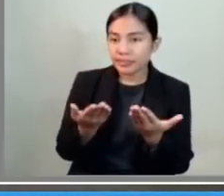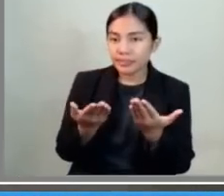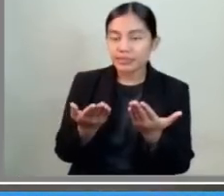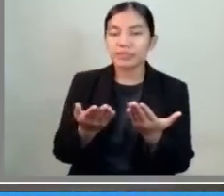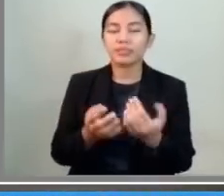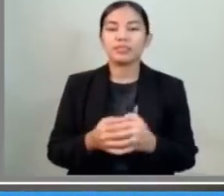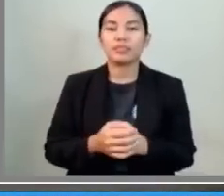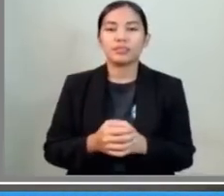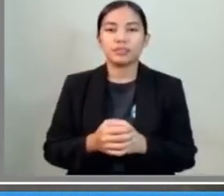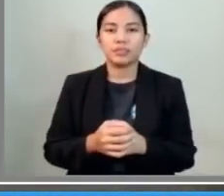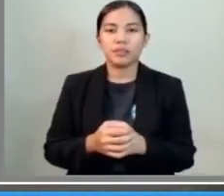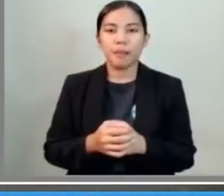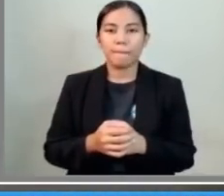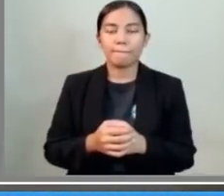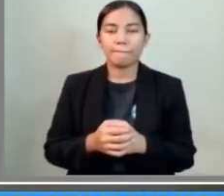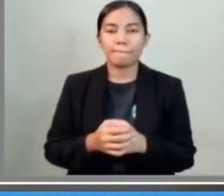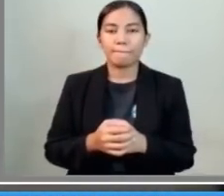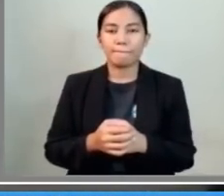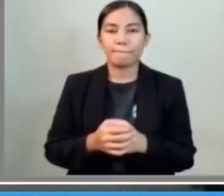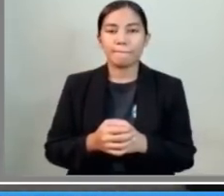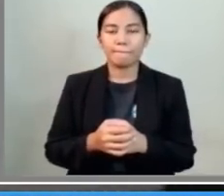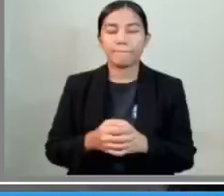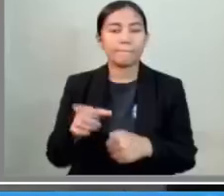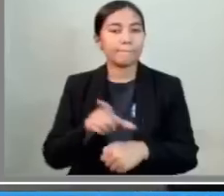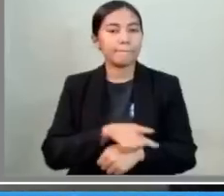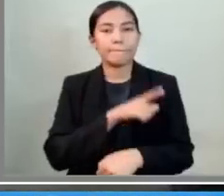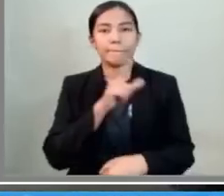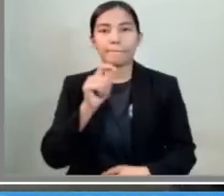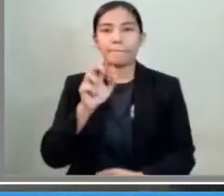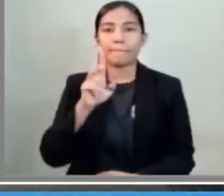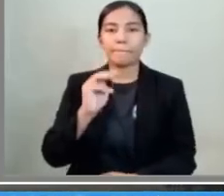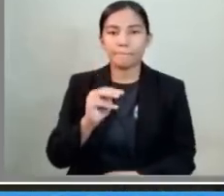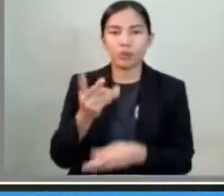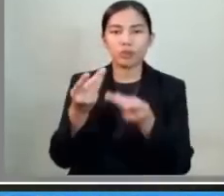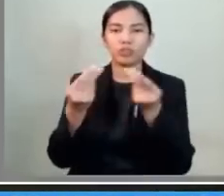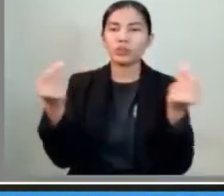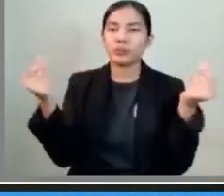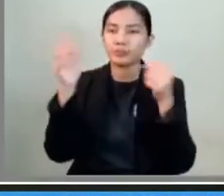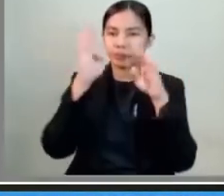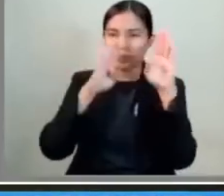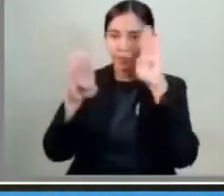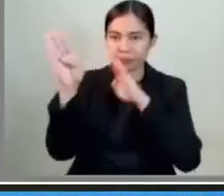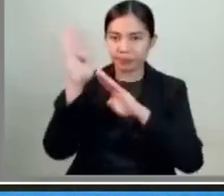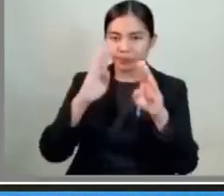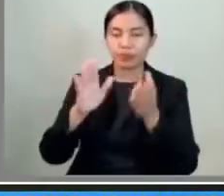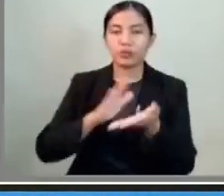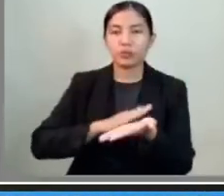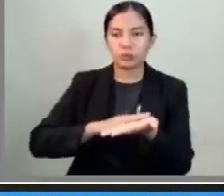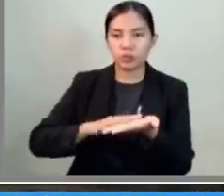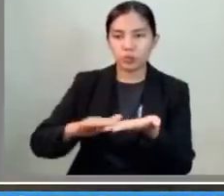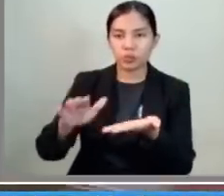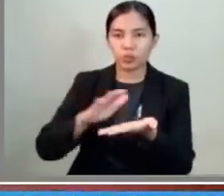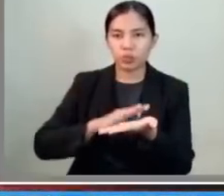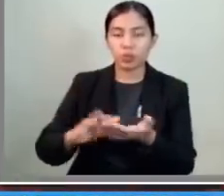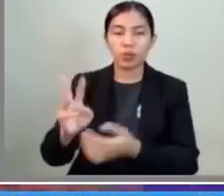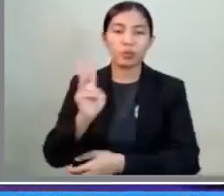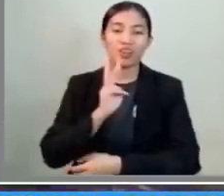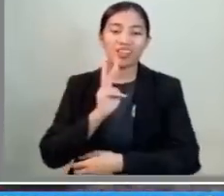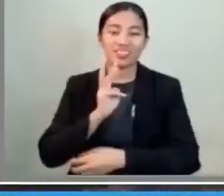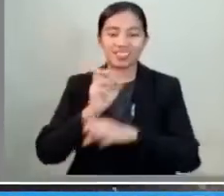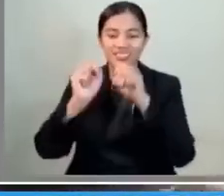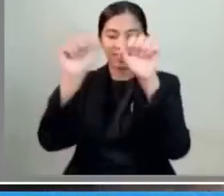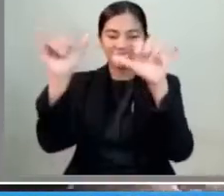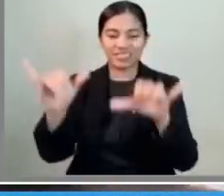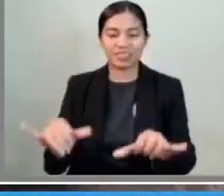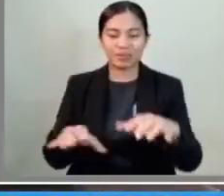mas ma-long-term solution po dito sa area is talagang malinis po siguro yung mga waterways dyan. Tapos siguro